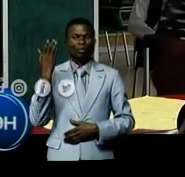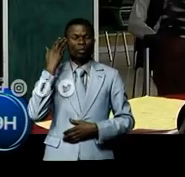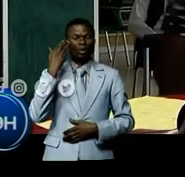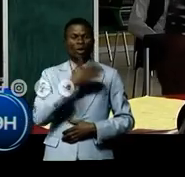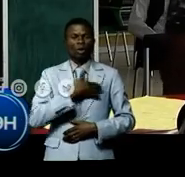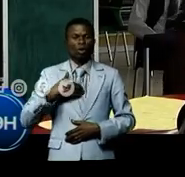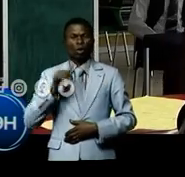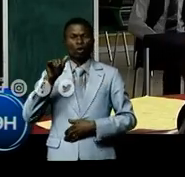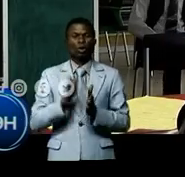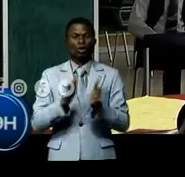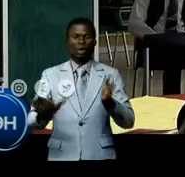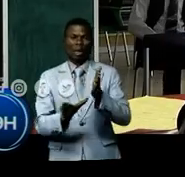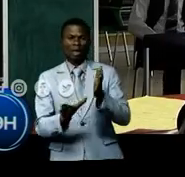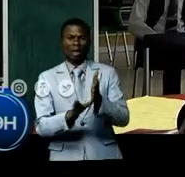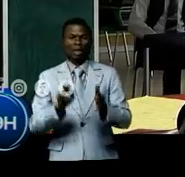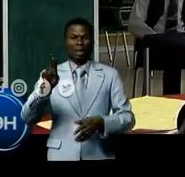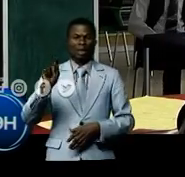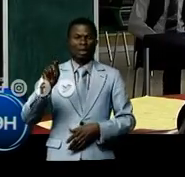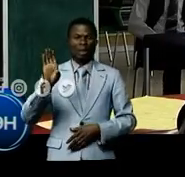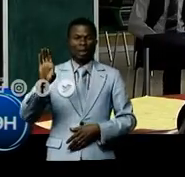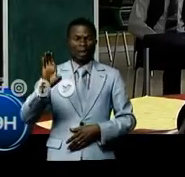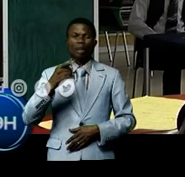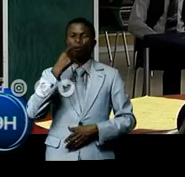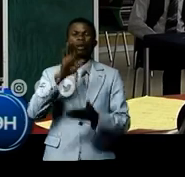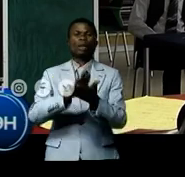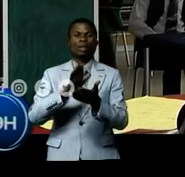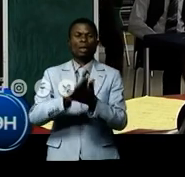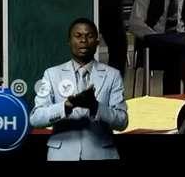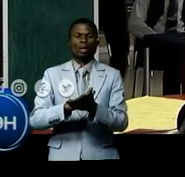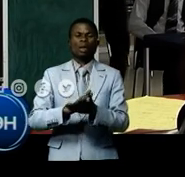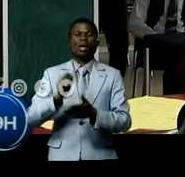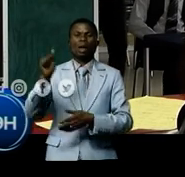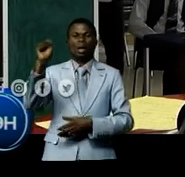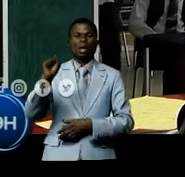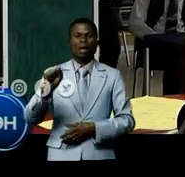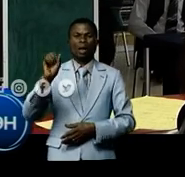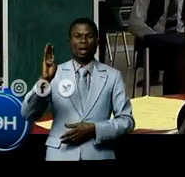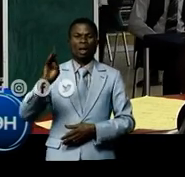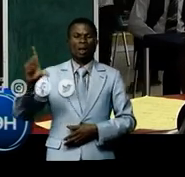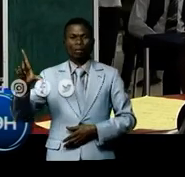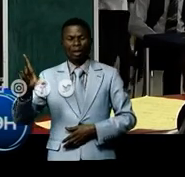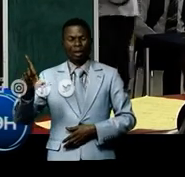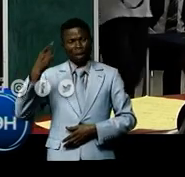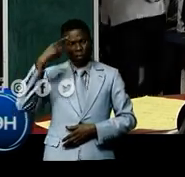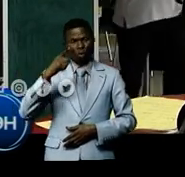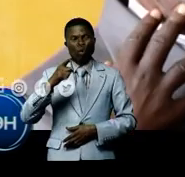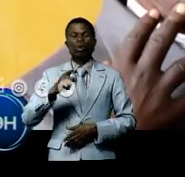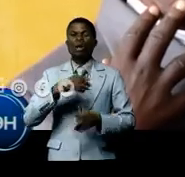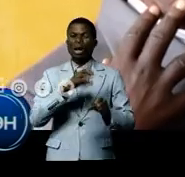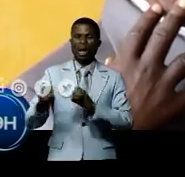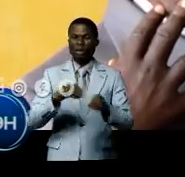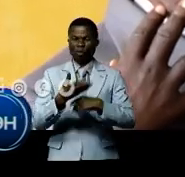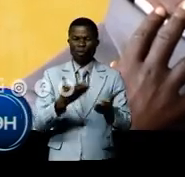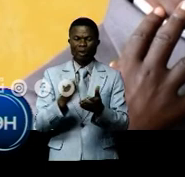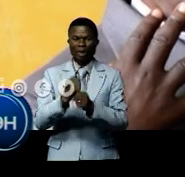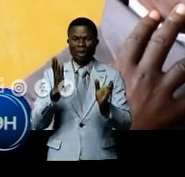directeur général, à l'intérim de la RTNC, remercié l'ASBEL 3C pour l'initiative et la reconnaissance du